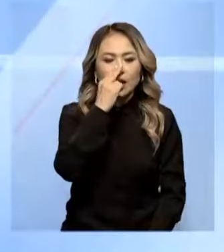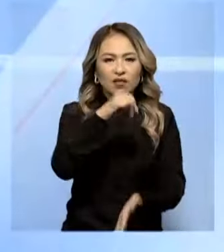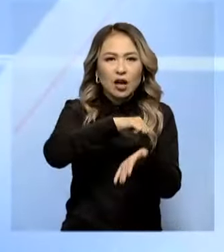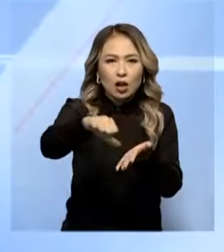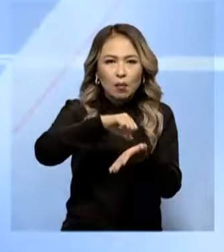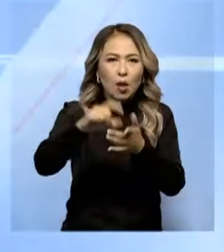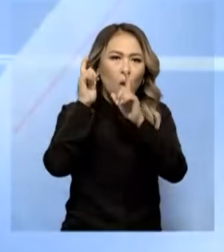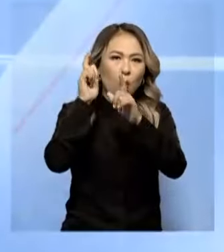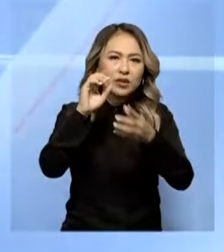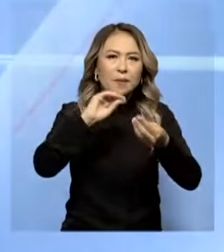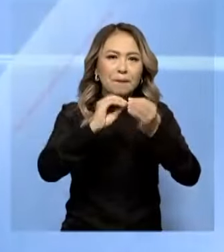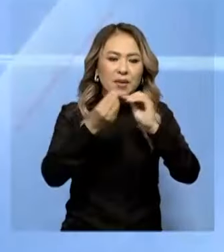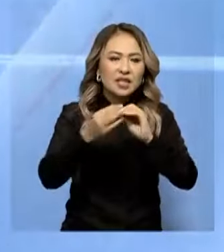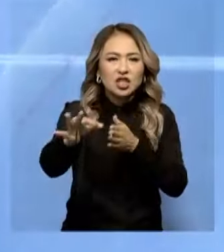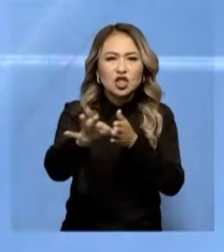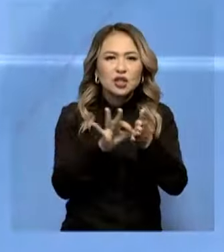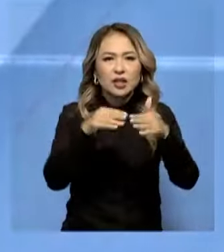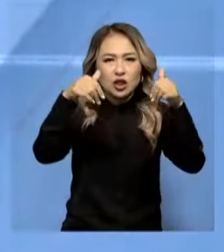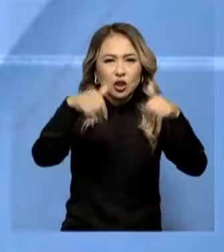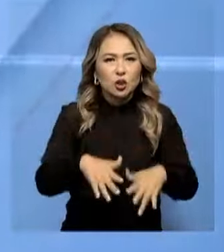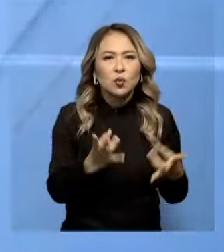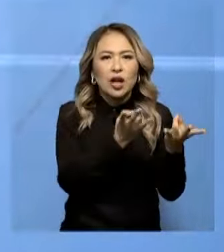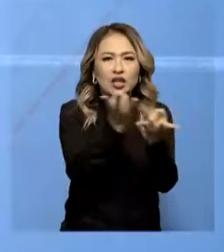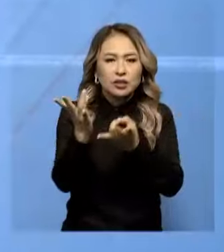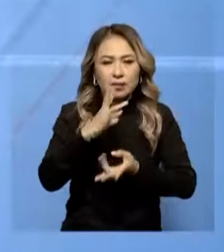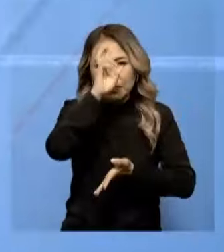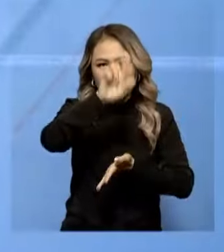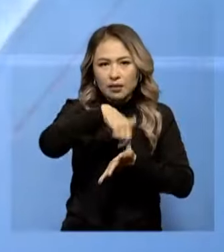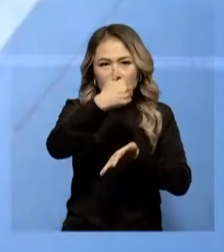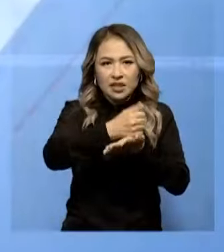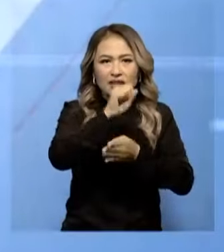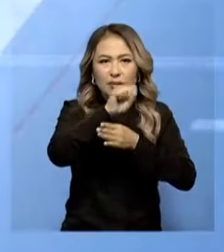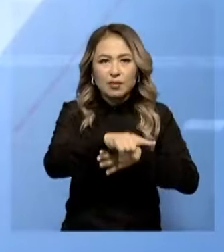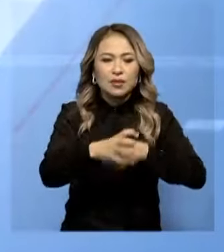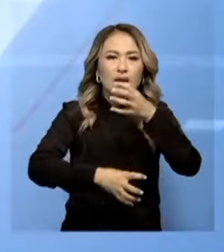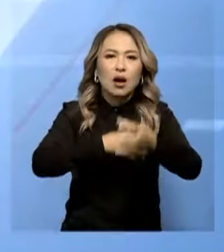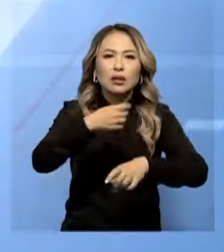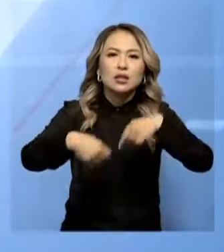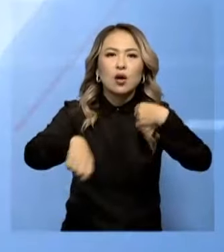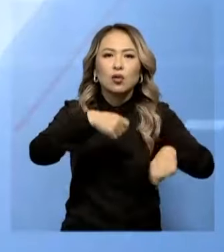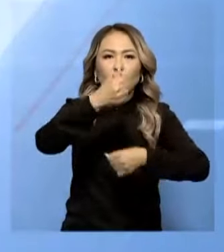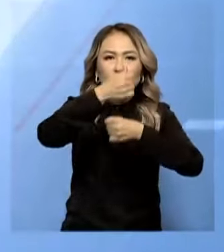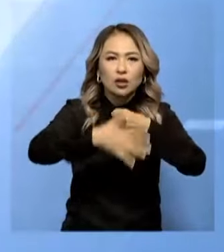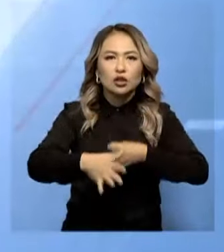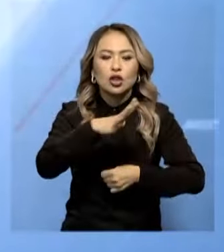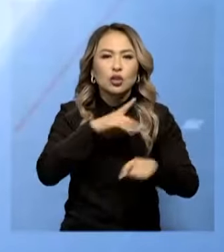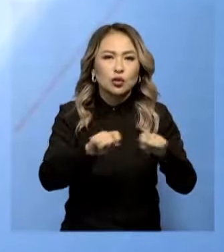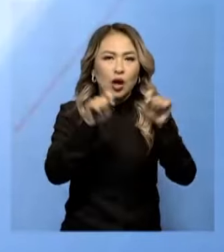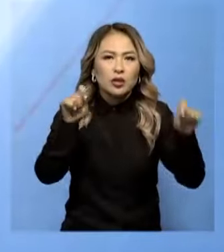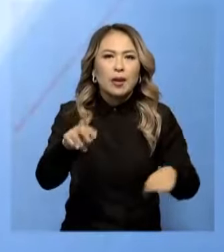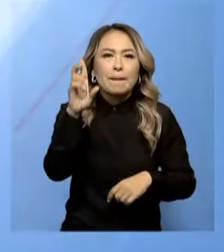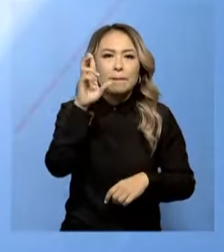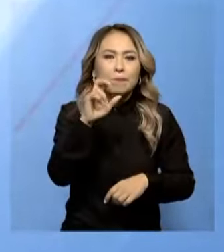Шымкенттегі инфрақұрылым және логистика мәселелері жедел шешуді қажет етеді. Мемлекет басшысының тапсырмасымен халықаралық сауда орталығын құру